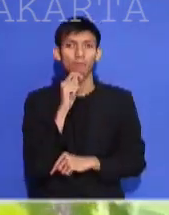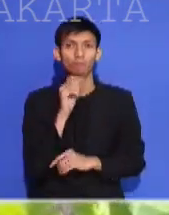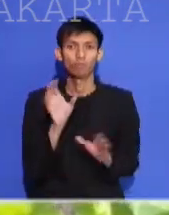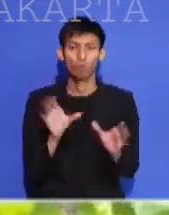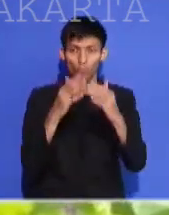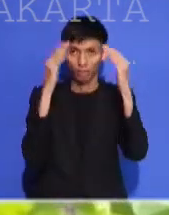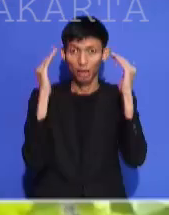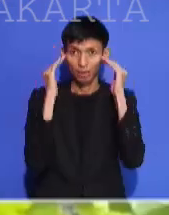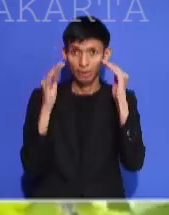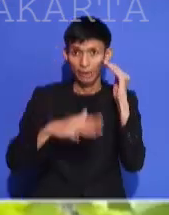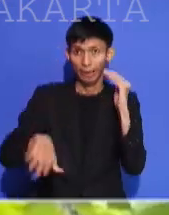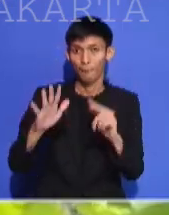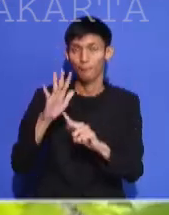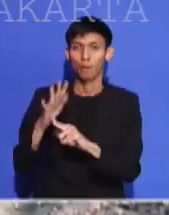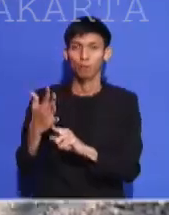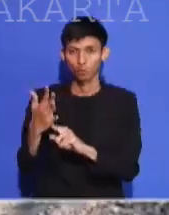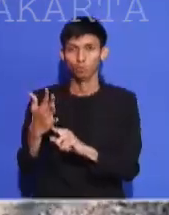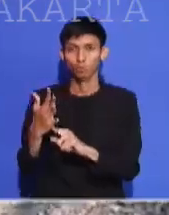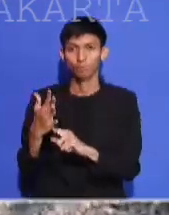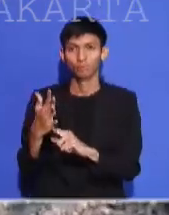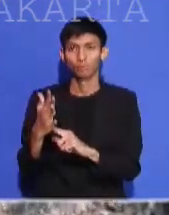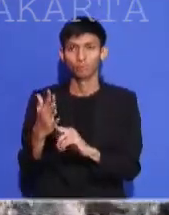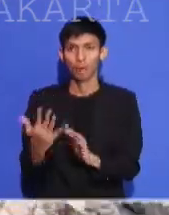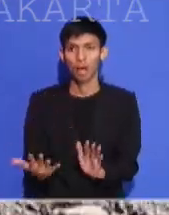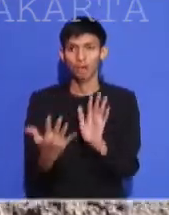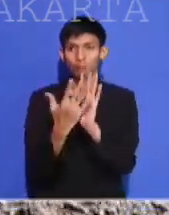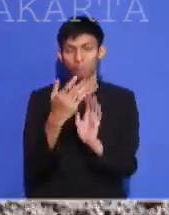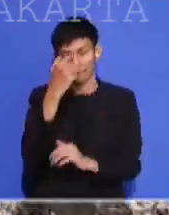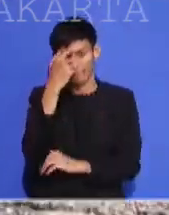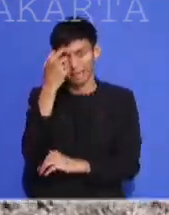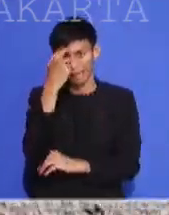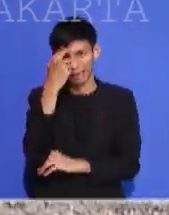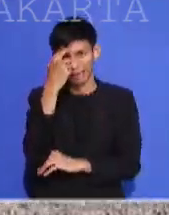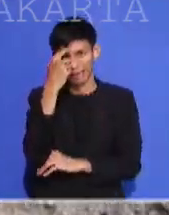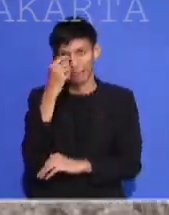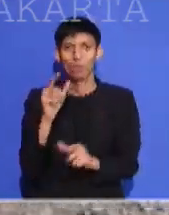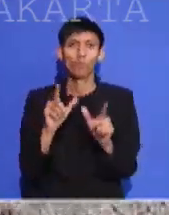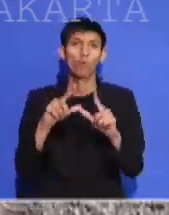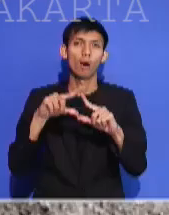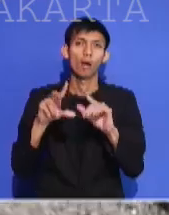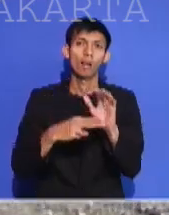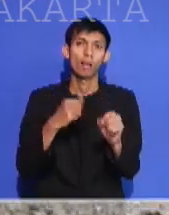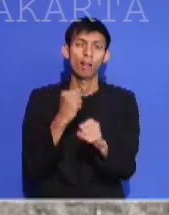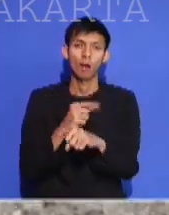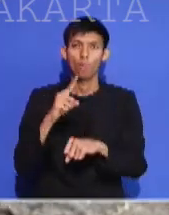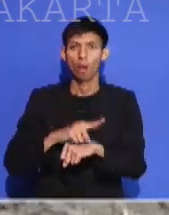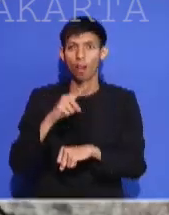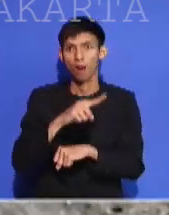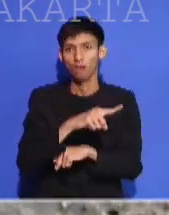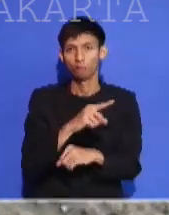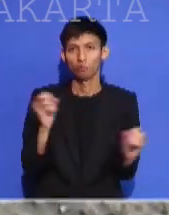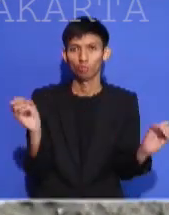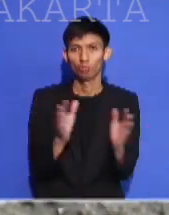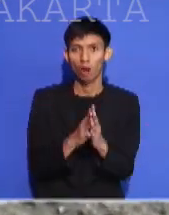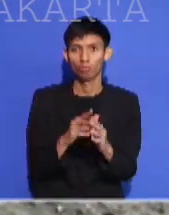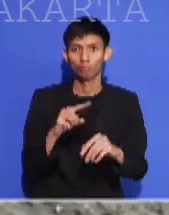Sri Gading Senen Bantul ingkang kedah ngadepi ngrebasanipun omo walang lan uler. Omo menika ndamel perangan ronipun bolong. Ron